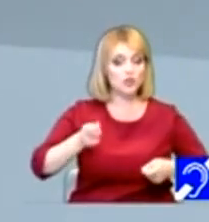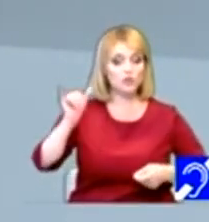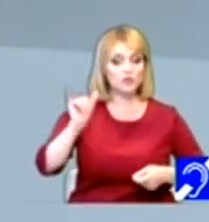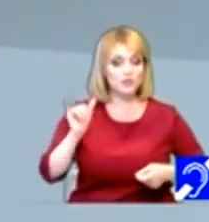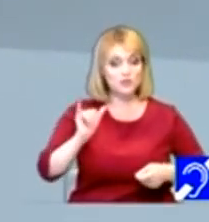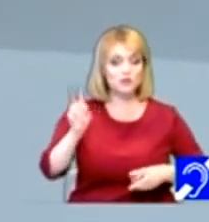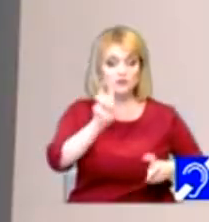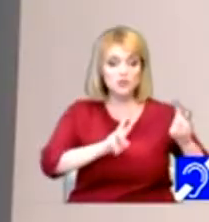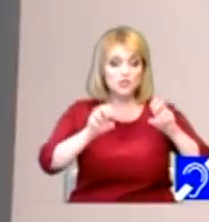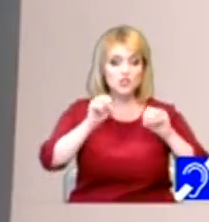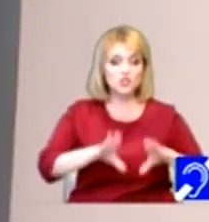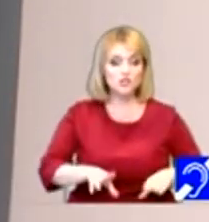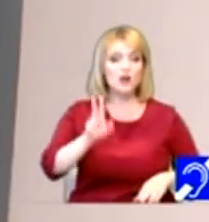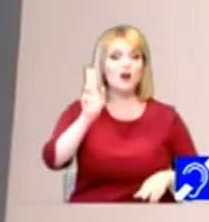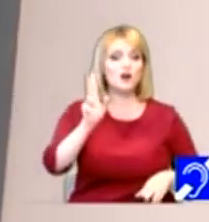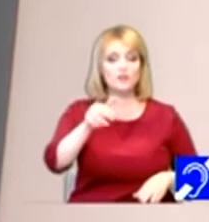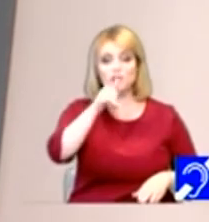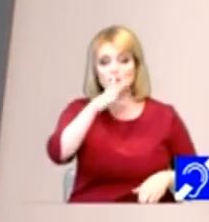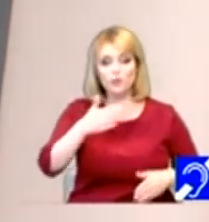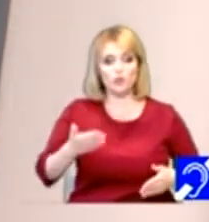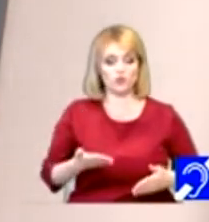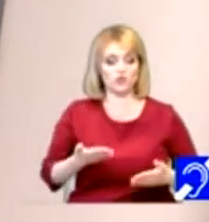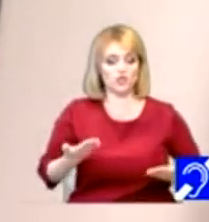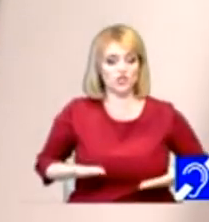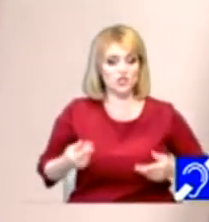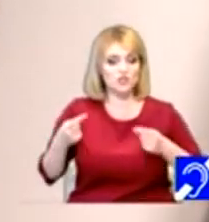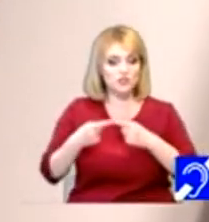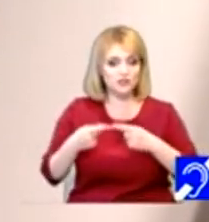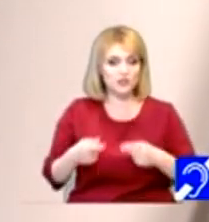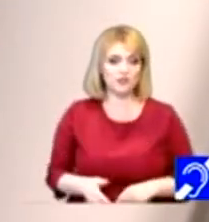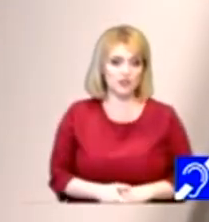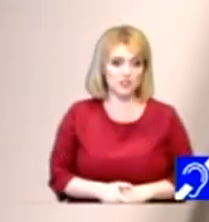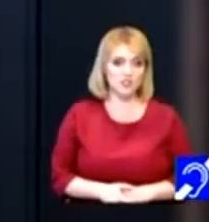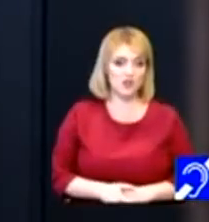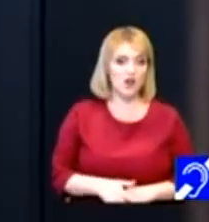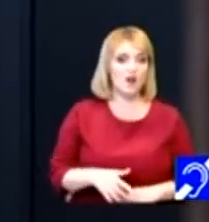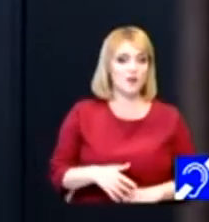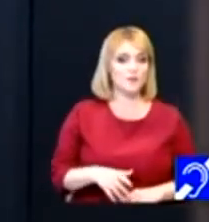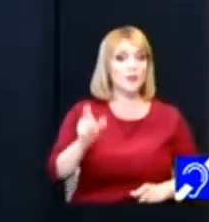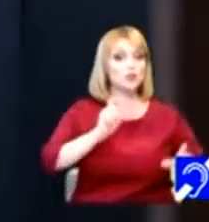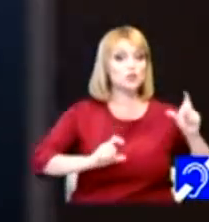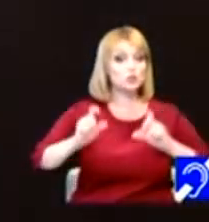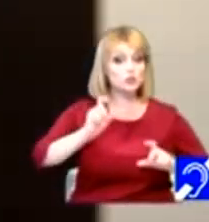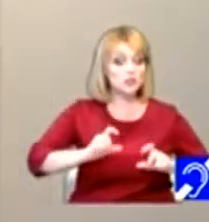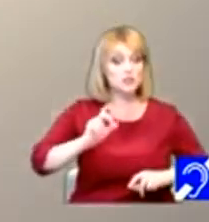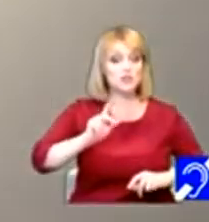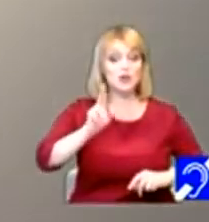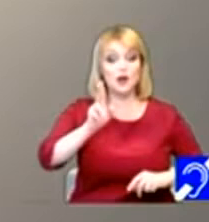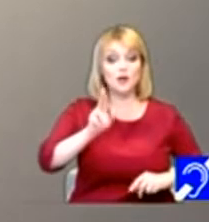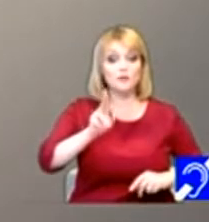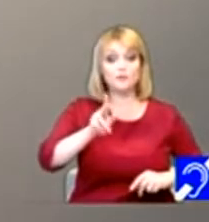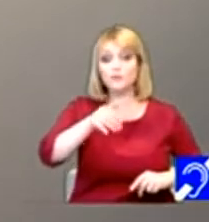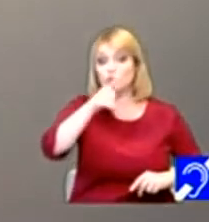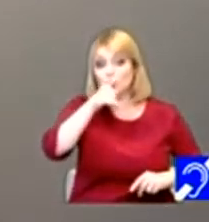soluții și pentru cei care nu vor mai prinde loc în cămin. O variantă este plata parțială a chiriei. Studenții care nu vor găsi cazare în cămine